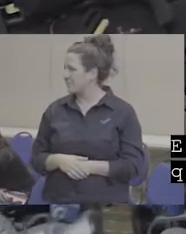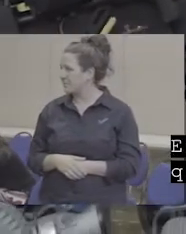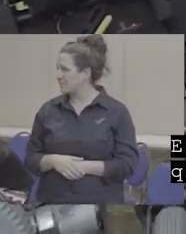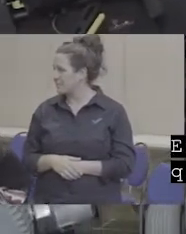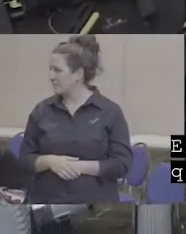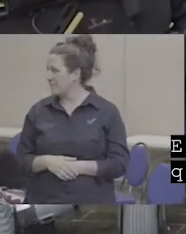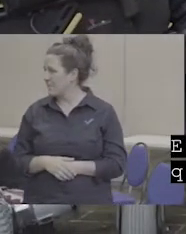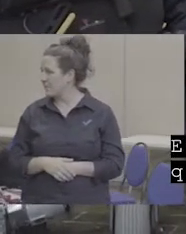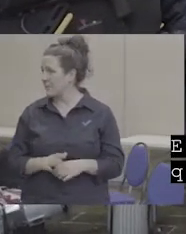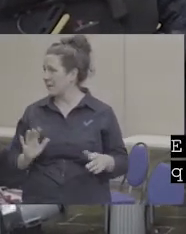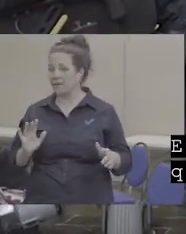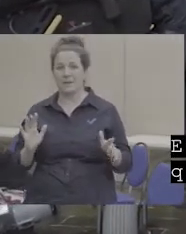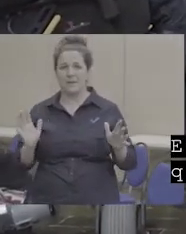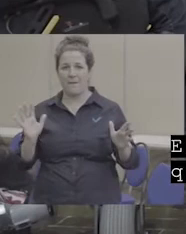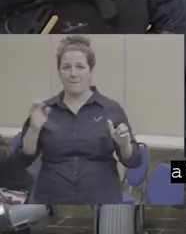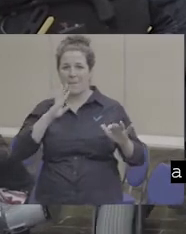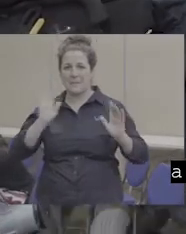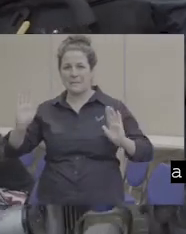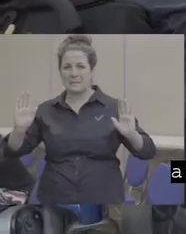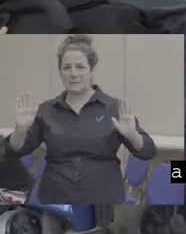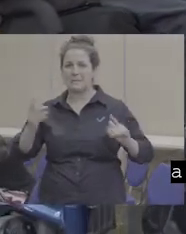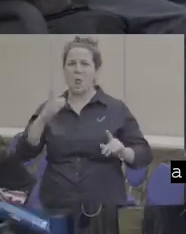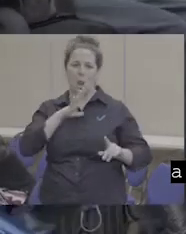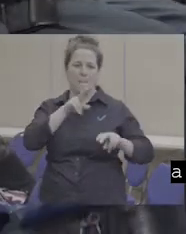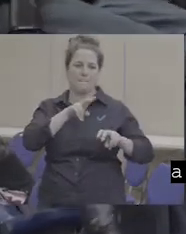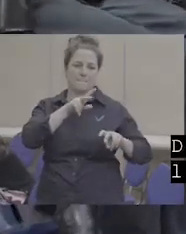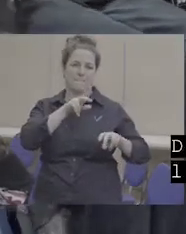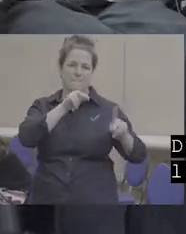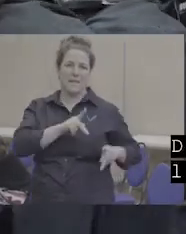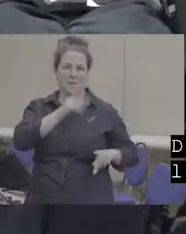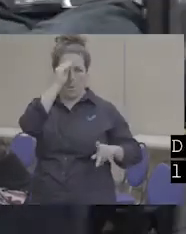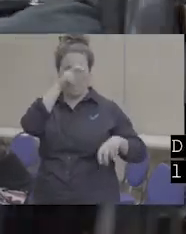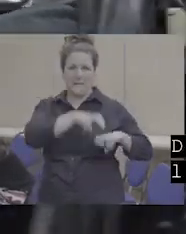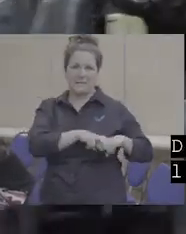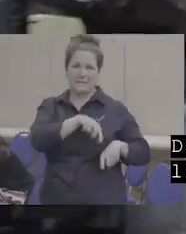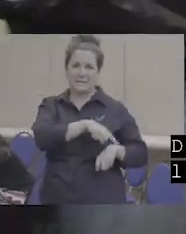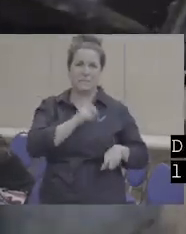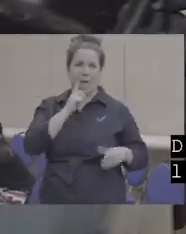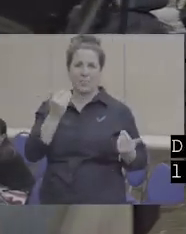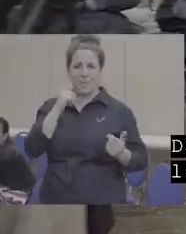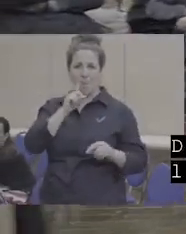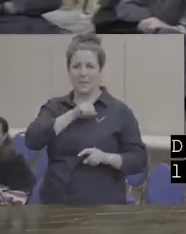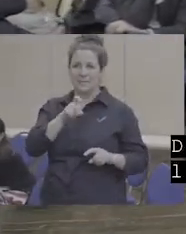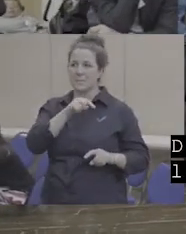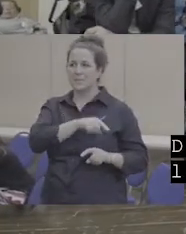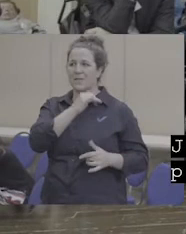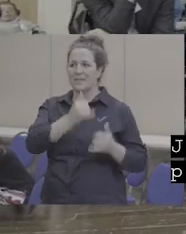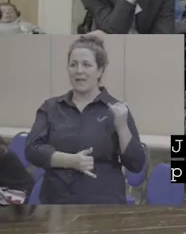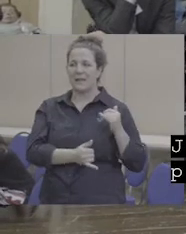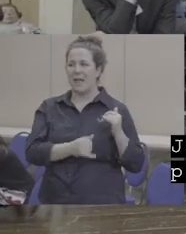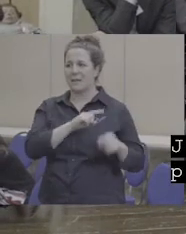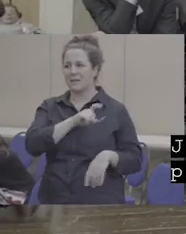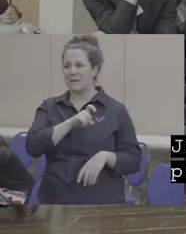Bien, en fait, c'est qu'on a quelqu'un ici donc, qui est là, qui attendait pour sa question. Donc, puis ça serait malheureusement la dernière.